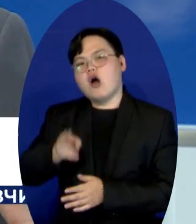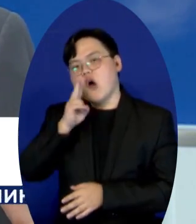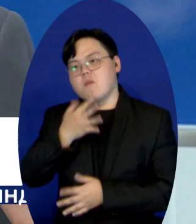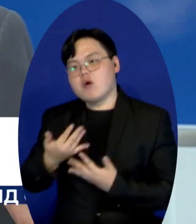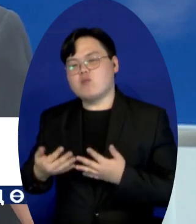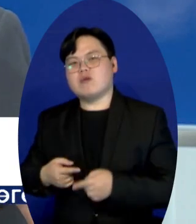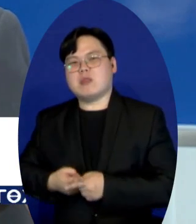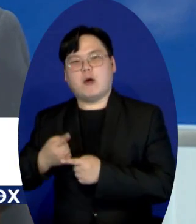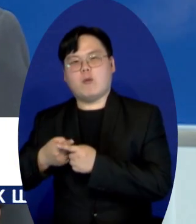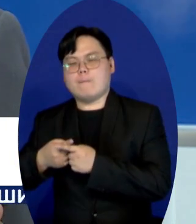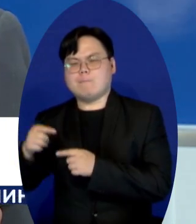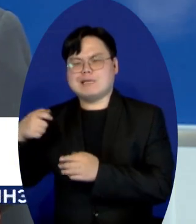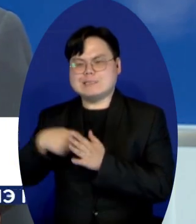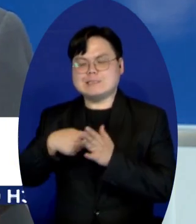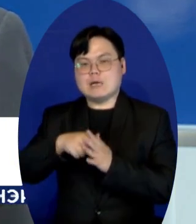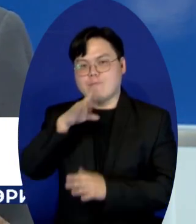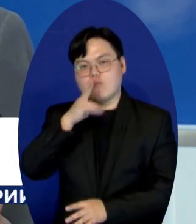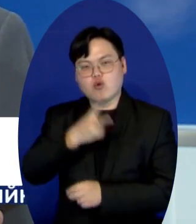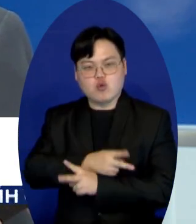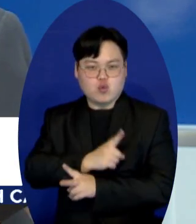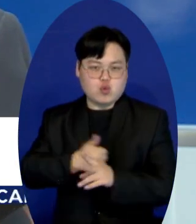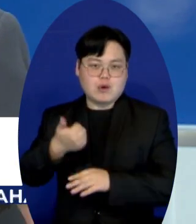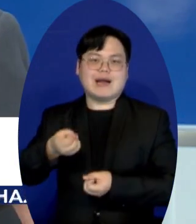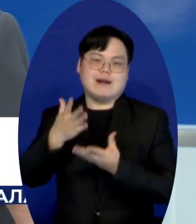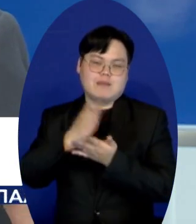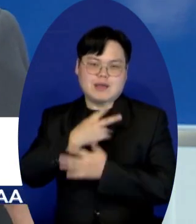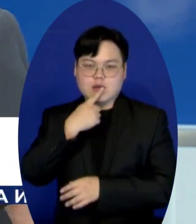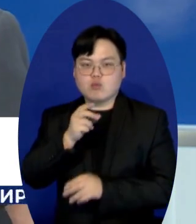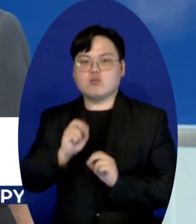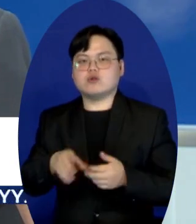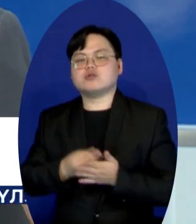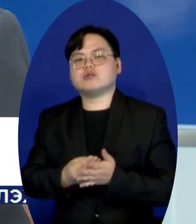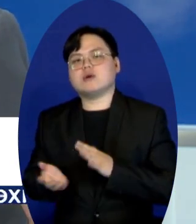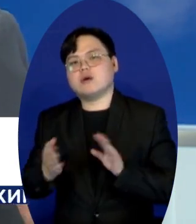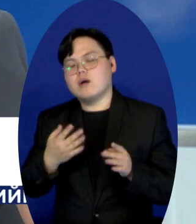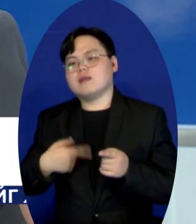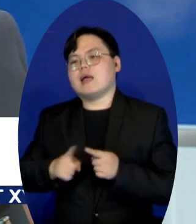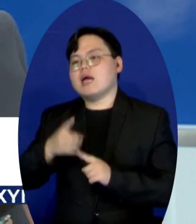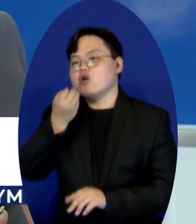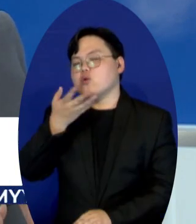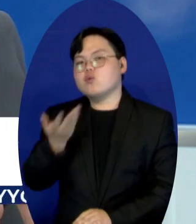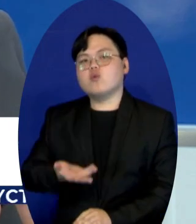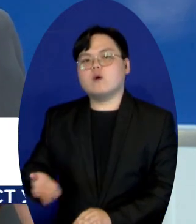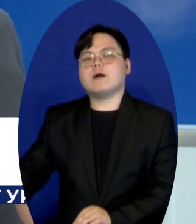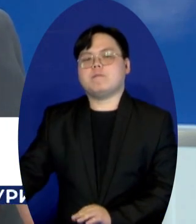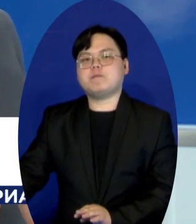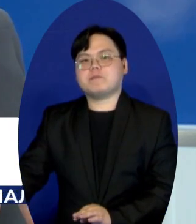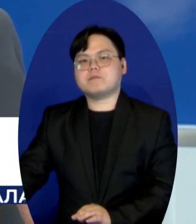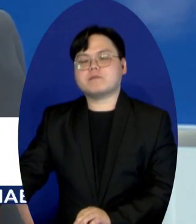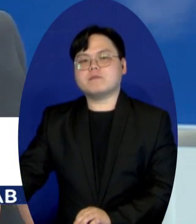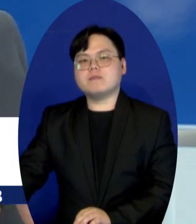хязгаарлах тэр хуулийн үр дүн гарч ийна гэж хэлж болохоор байгаа. За тэгвэл дахин дурдах зүйл нь юу гэхээр